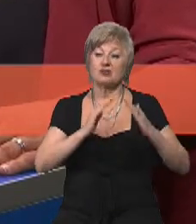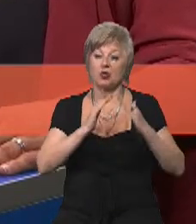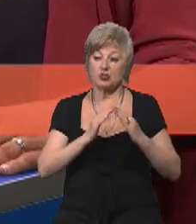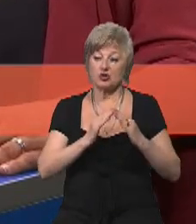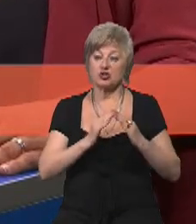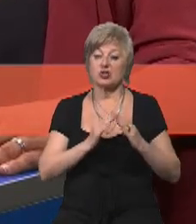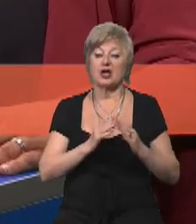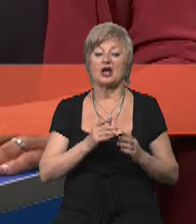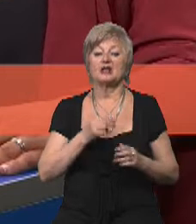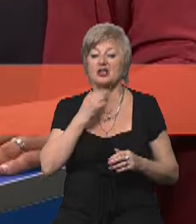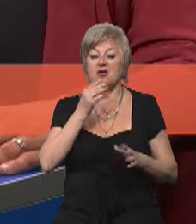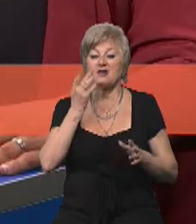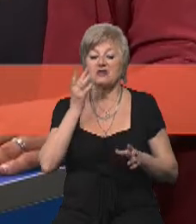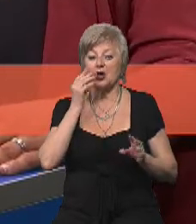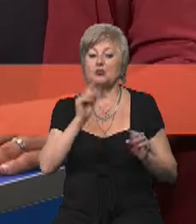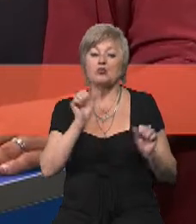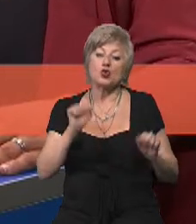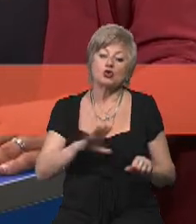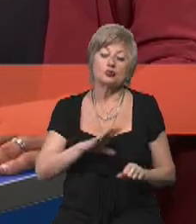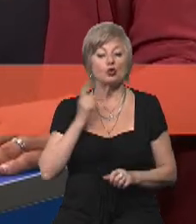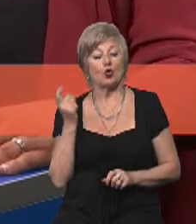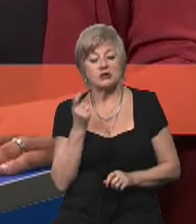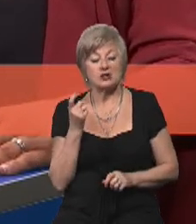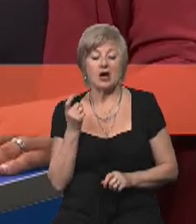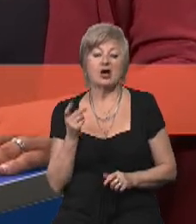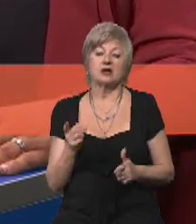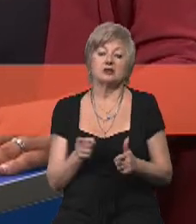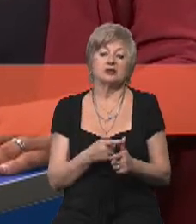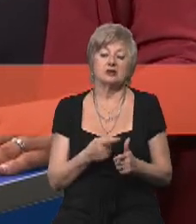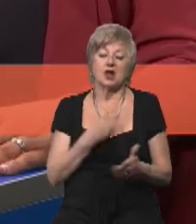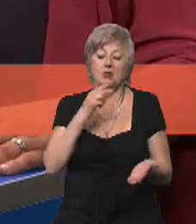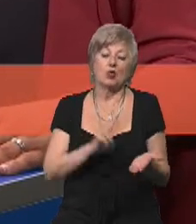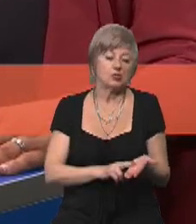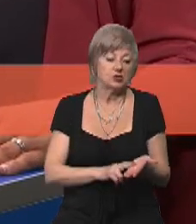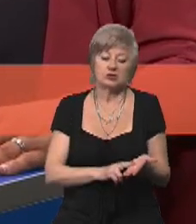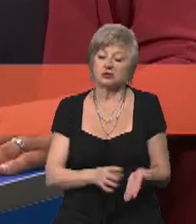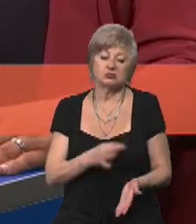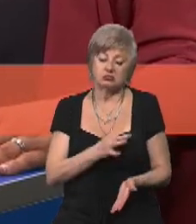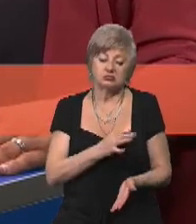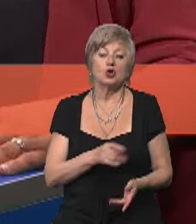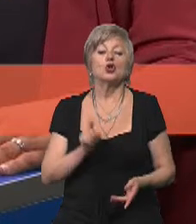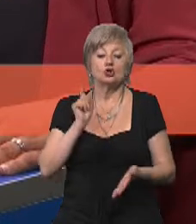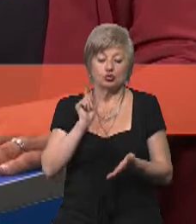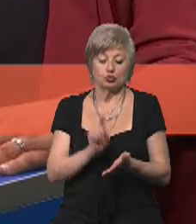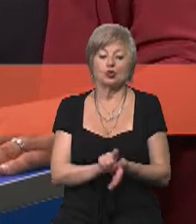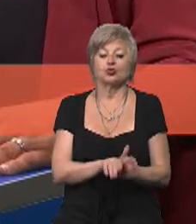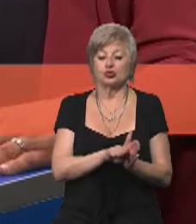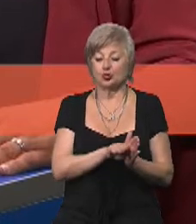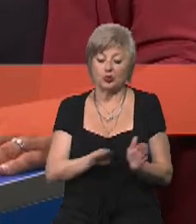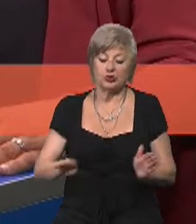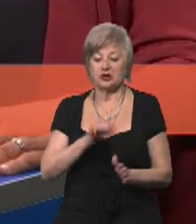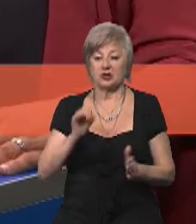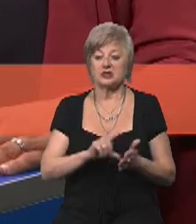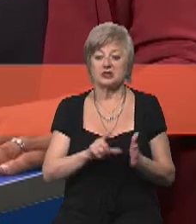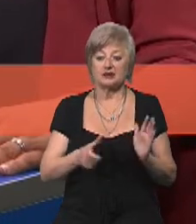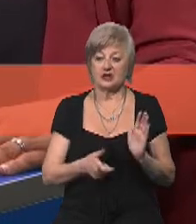незважаючи на те, що може він є власником, чи то він прописан, але він зобов'язаний це